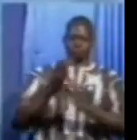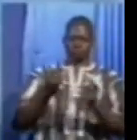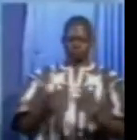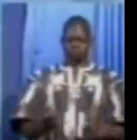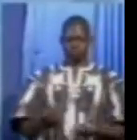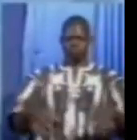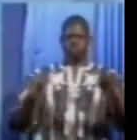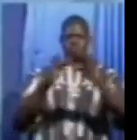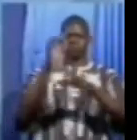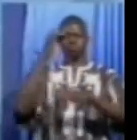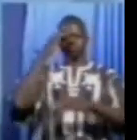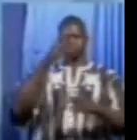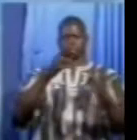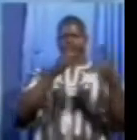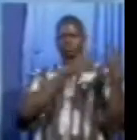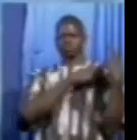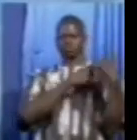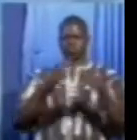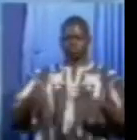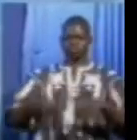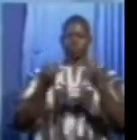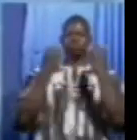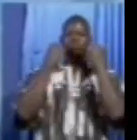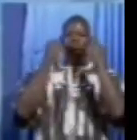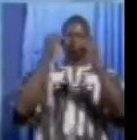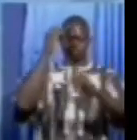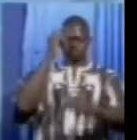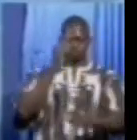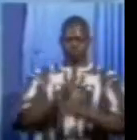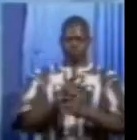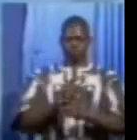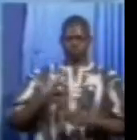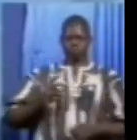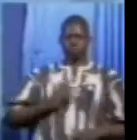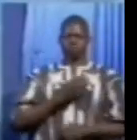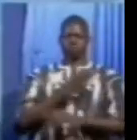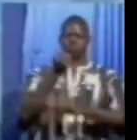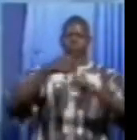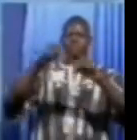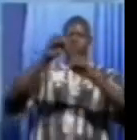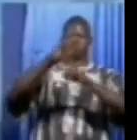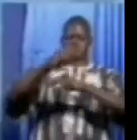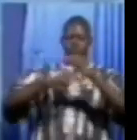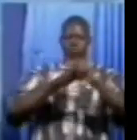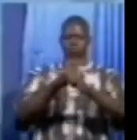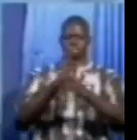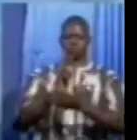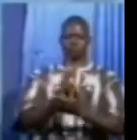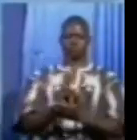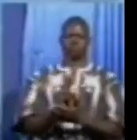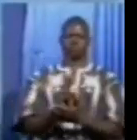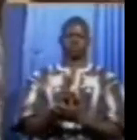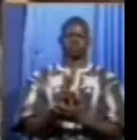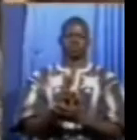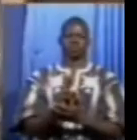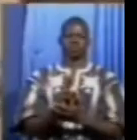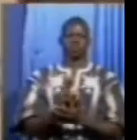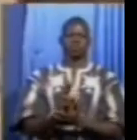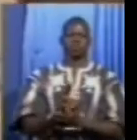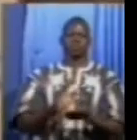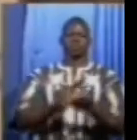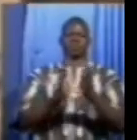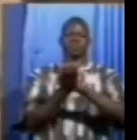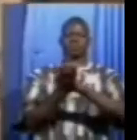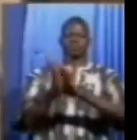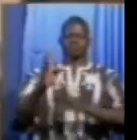les responsables du parti de donner l'information juste aux militants sur la situation nationale. Ahadi Sandamba. Face aux